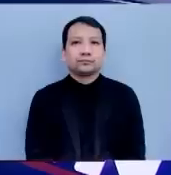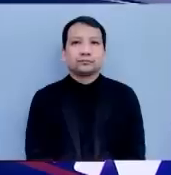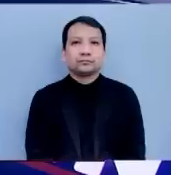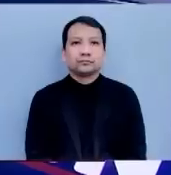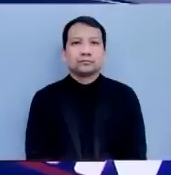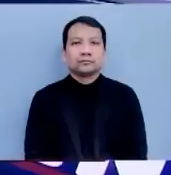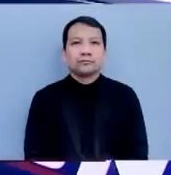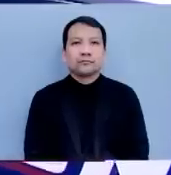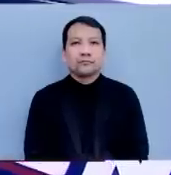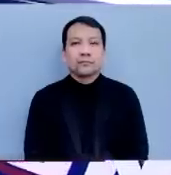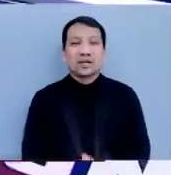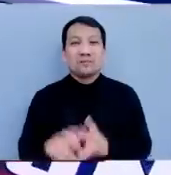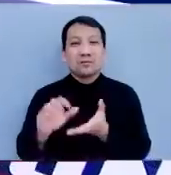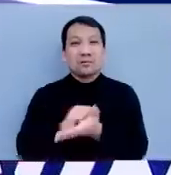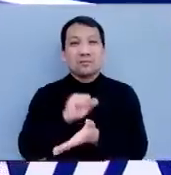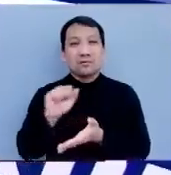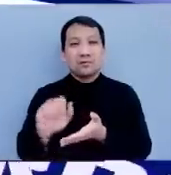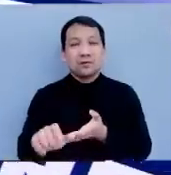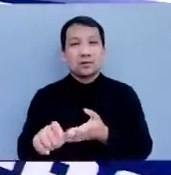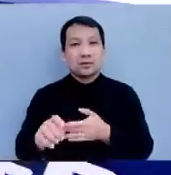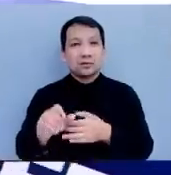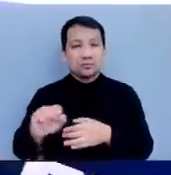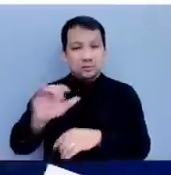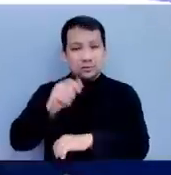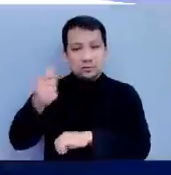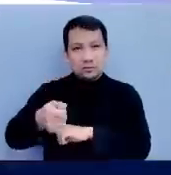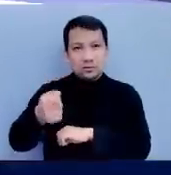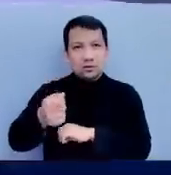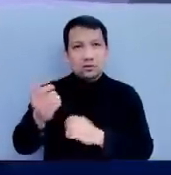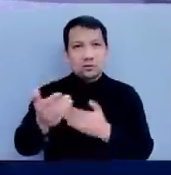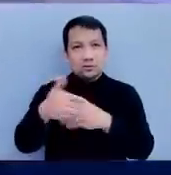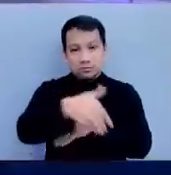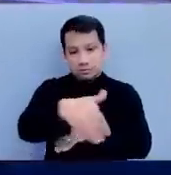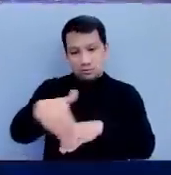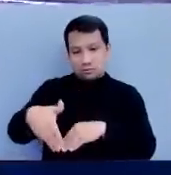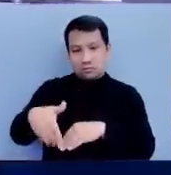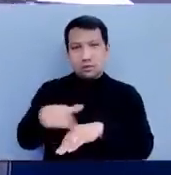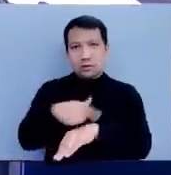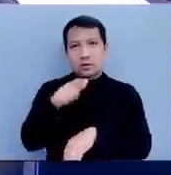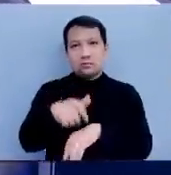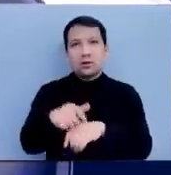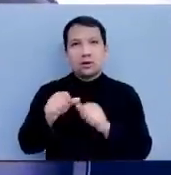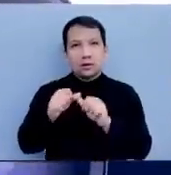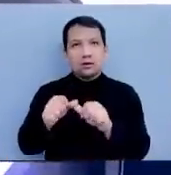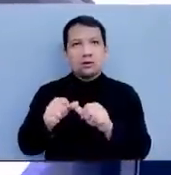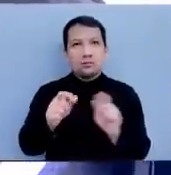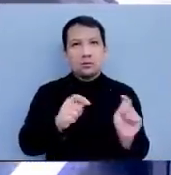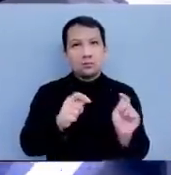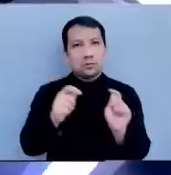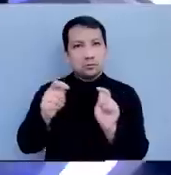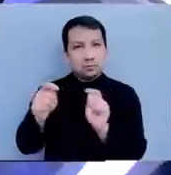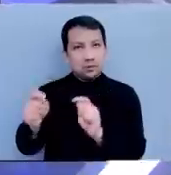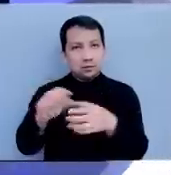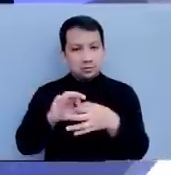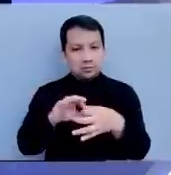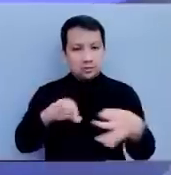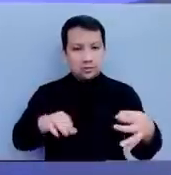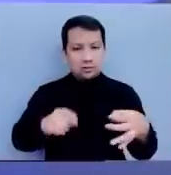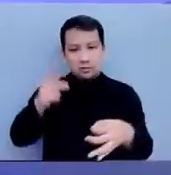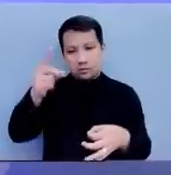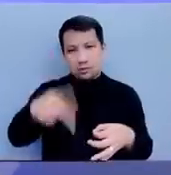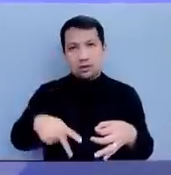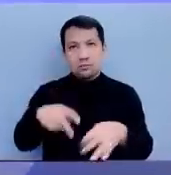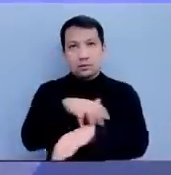Sa pagbabasura ng Korte Suprema ng apelan ng Makati sa kanyang border dispute with Taguig, mukhang tuloy na talaga ang pagkalas ng halos kalahati ng